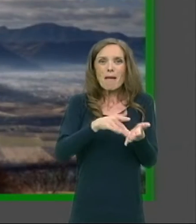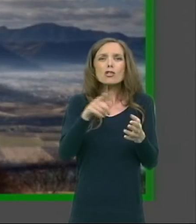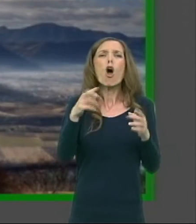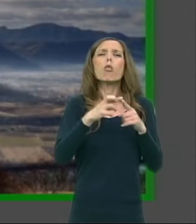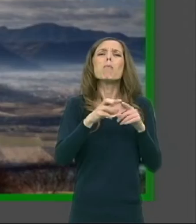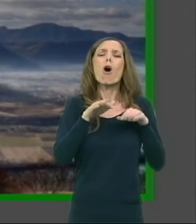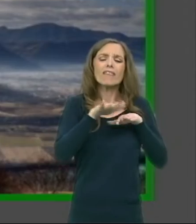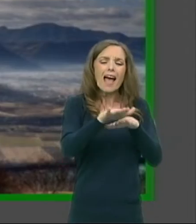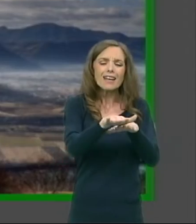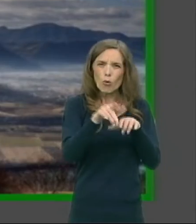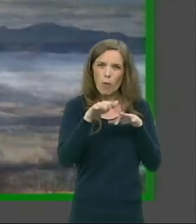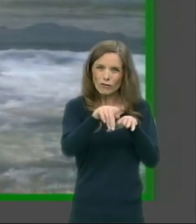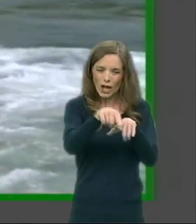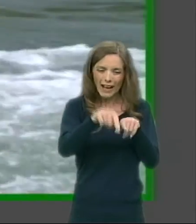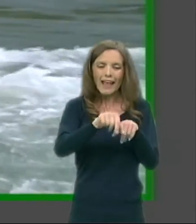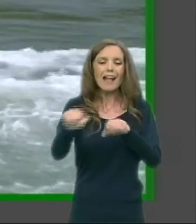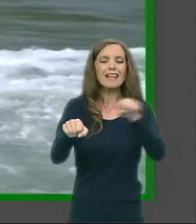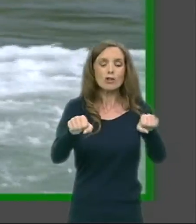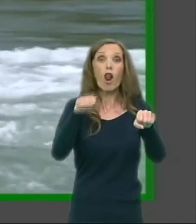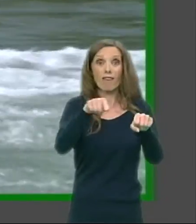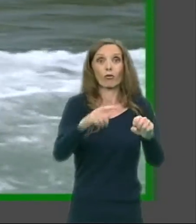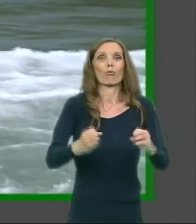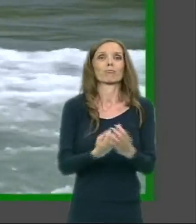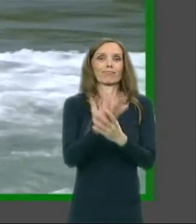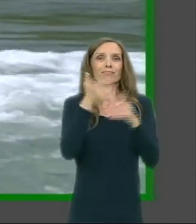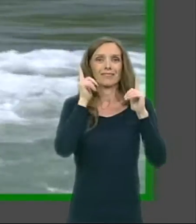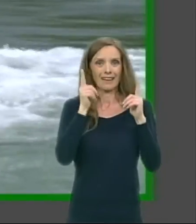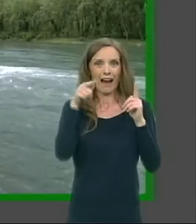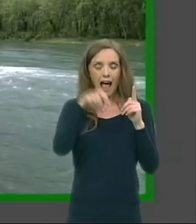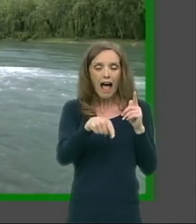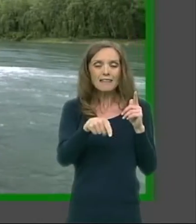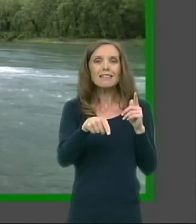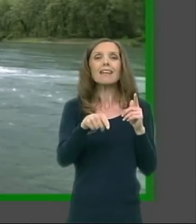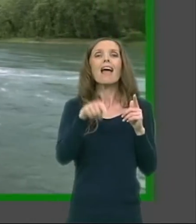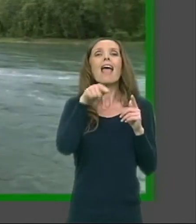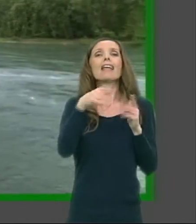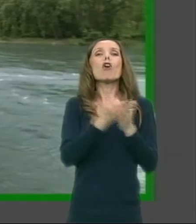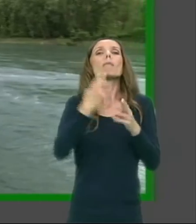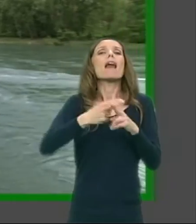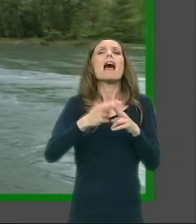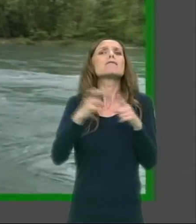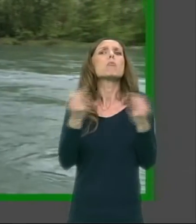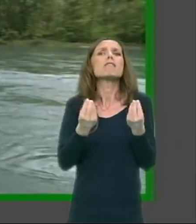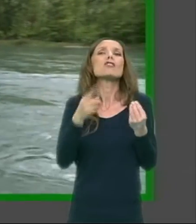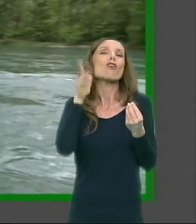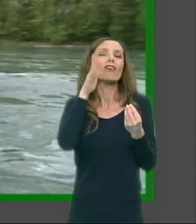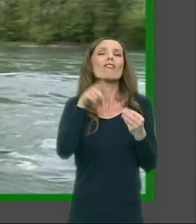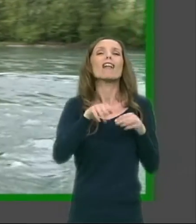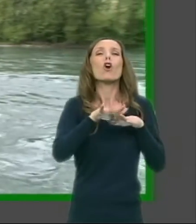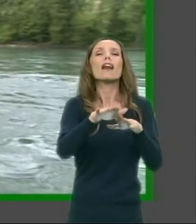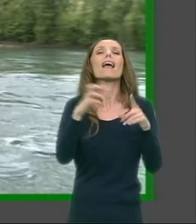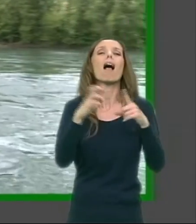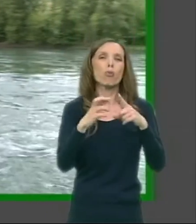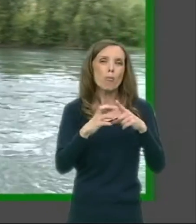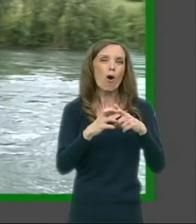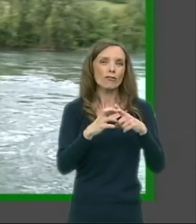obali reke Ljuboviđe, koja se uliva u Drinu i dobila je naziv Ljubovija, verovatno po reci Ljuboviđi